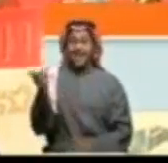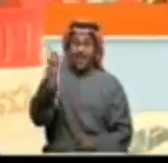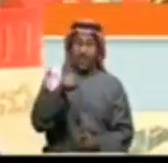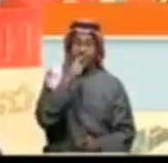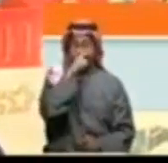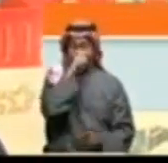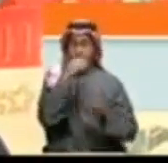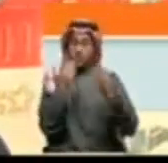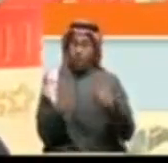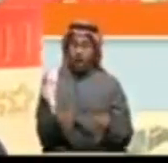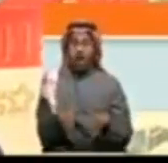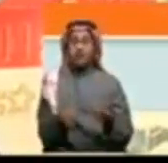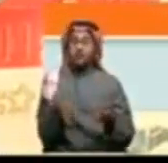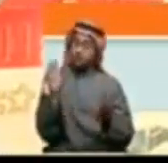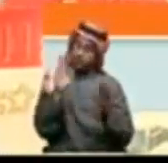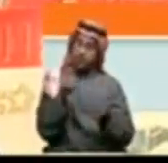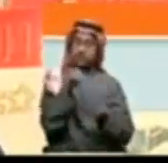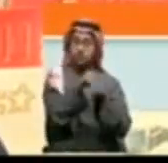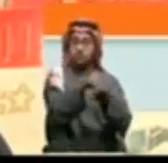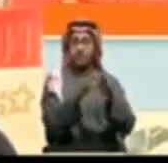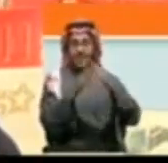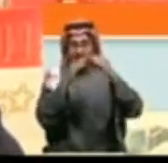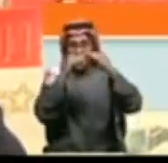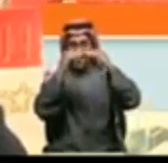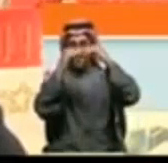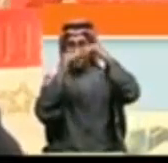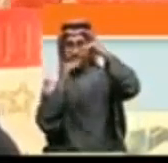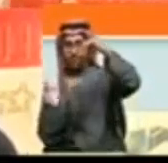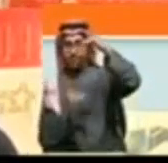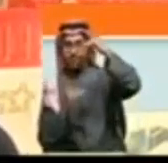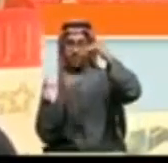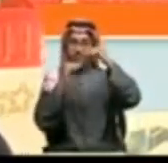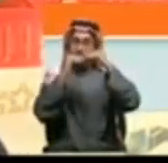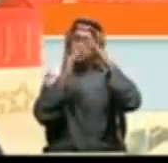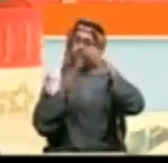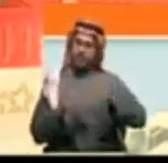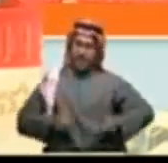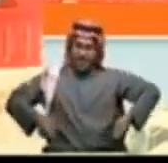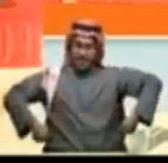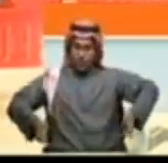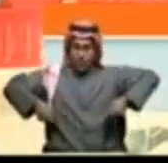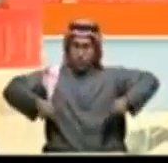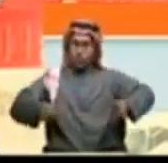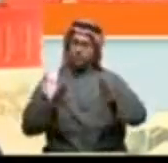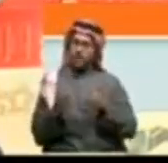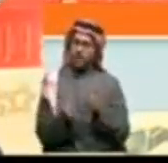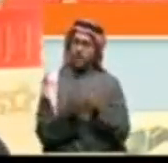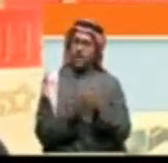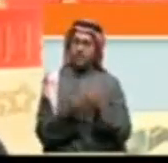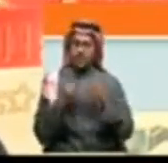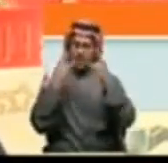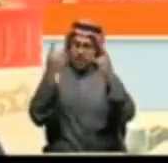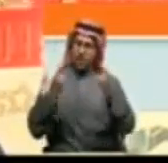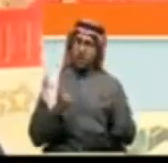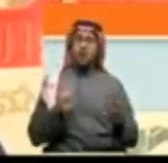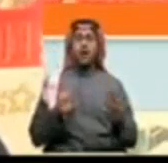الشركة السعودية للنقل الجماعي سابتكو. أيضا الهيئة نظمت أو وفرت خدمات نقل أخرى